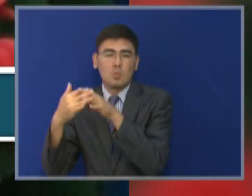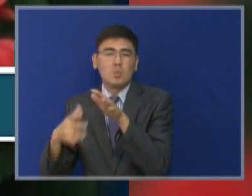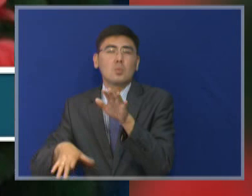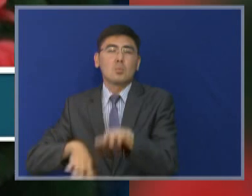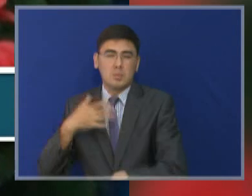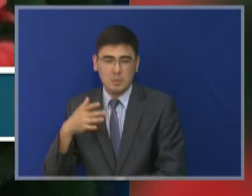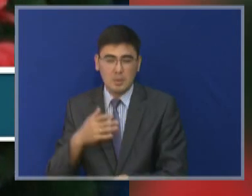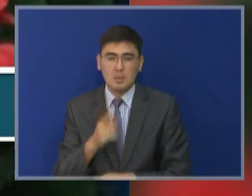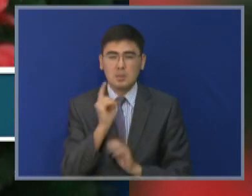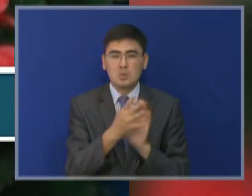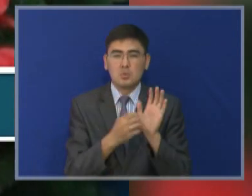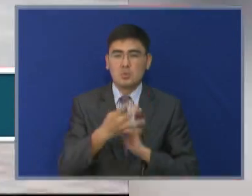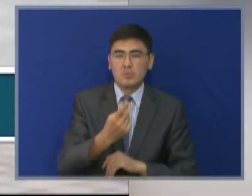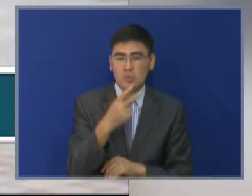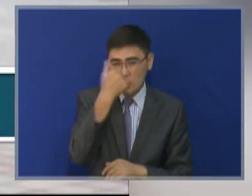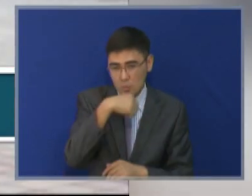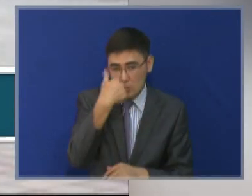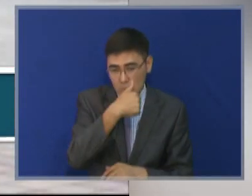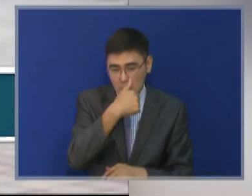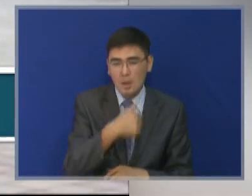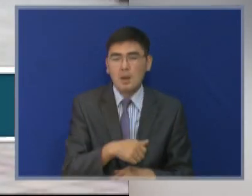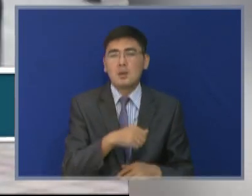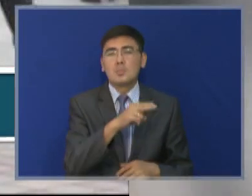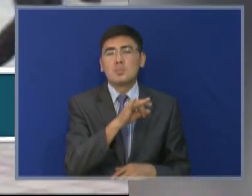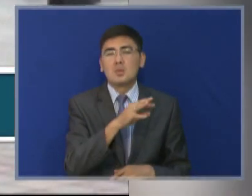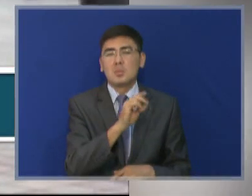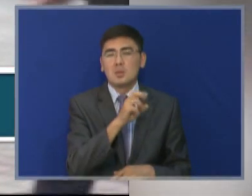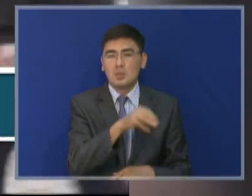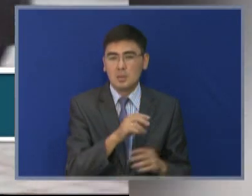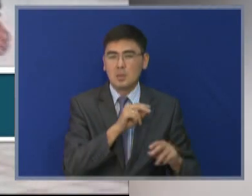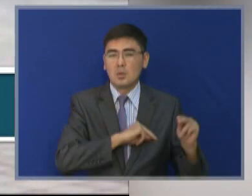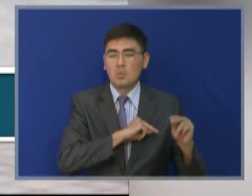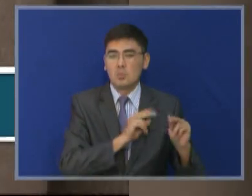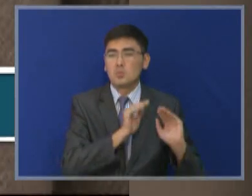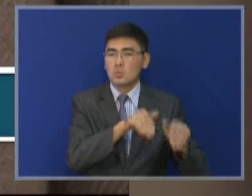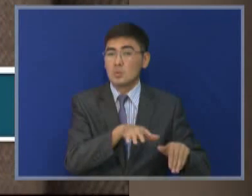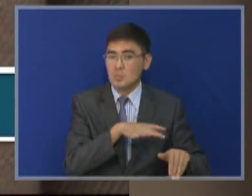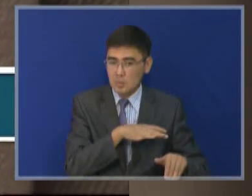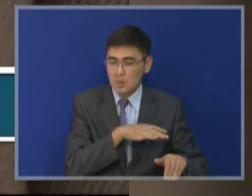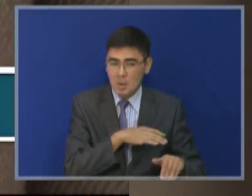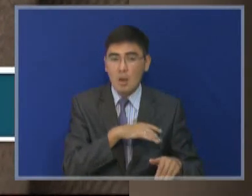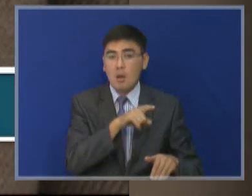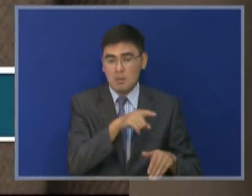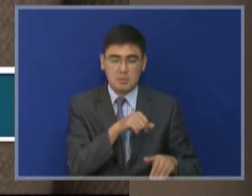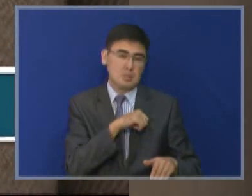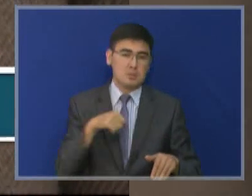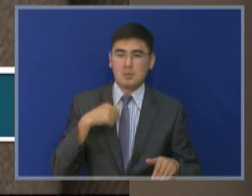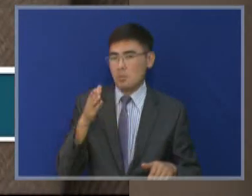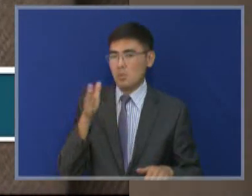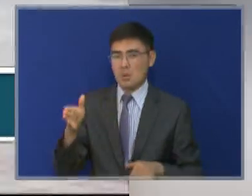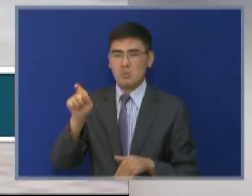Еңбек жолын 1942 жылы Пимакат артелінде жұмысшы болып бастаған. Сол жылы майданға өз еркімен